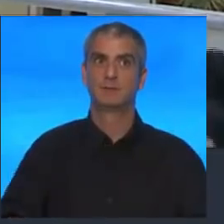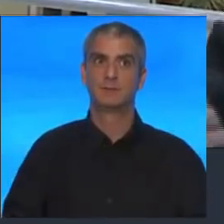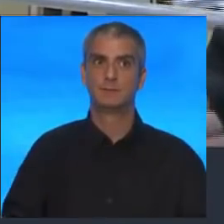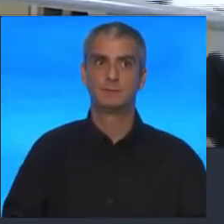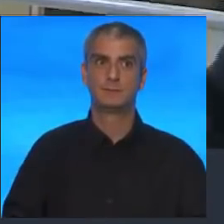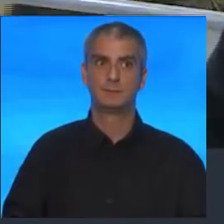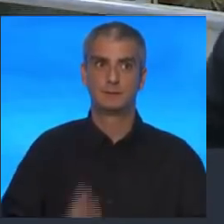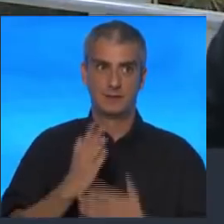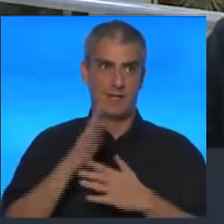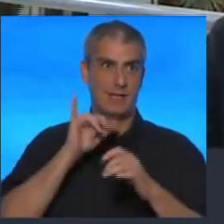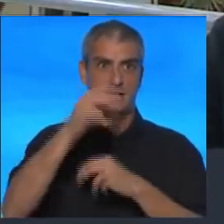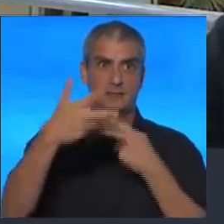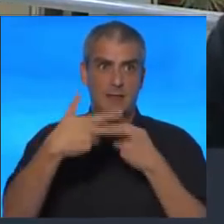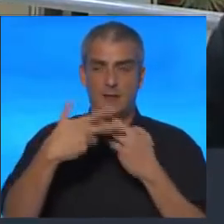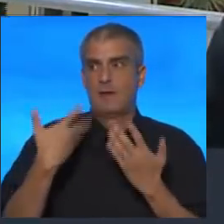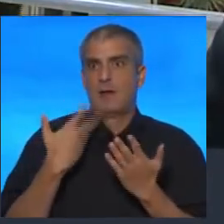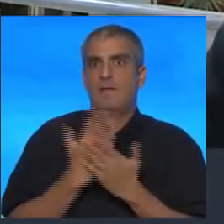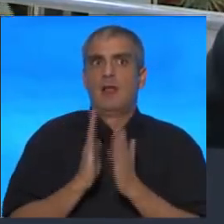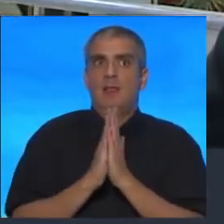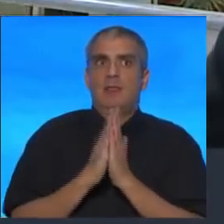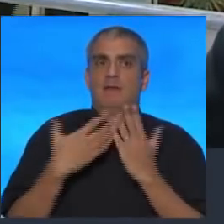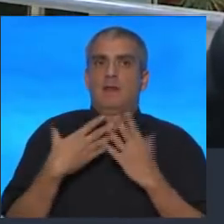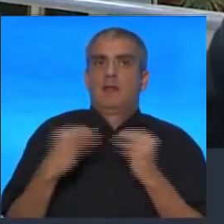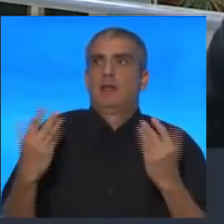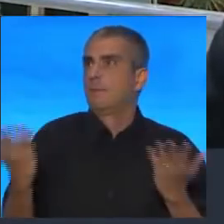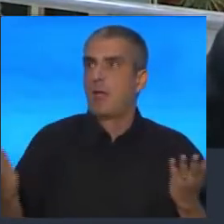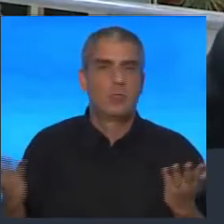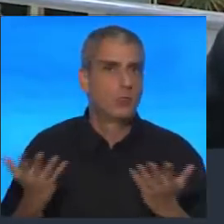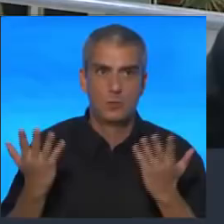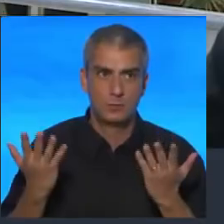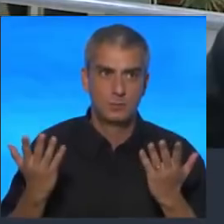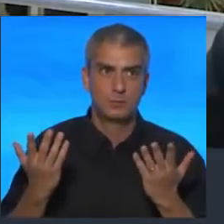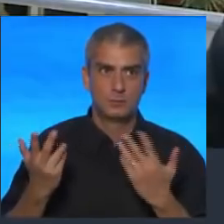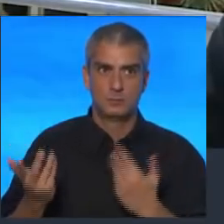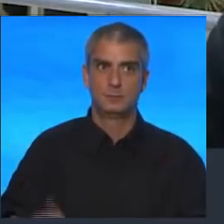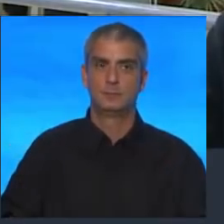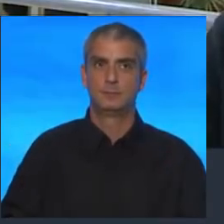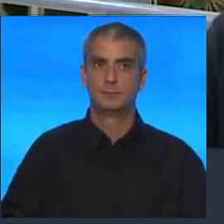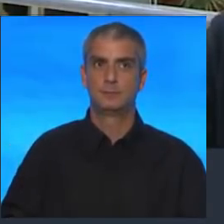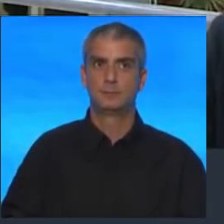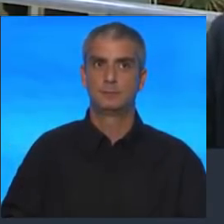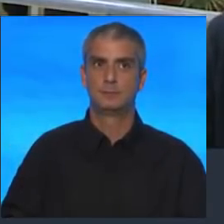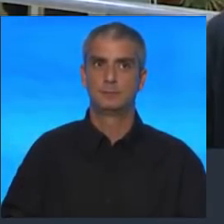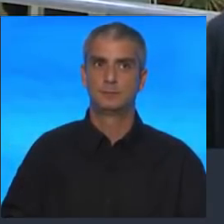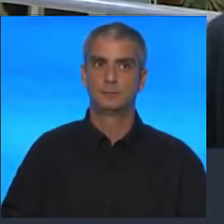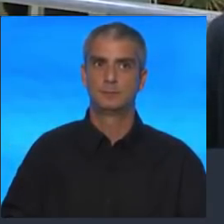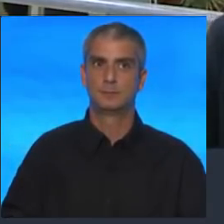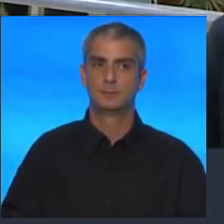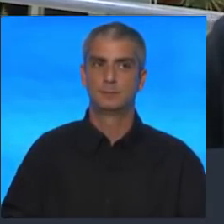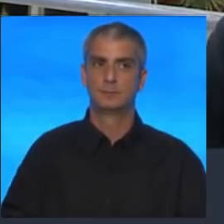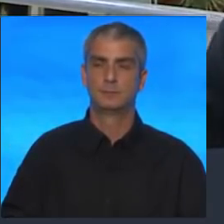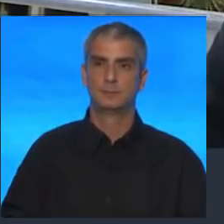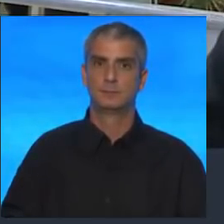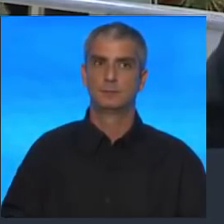вечеру, когда уже был рейс близко, у нас уже терялась надежда, что что-то получится еще